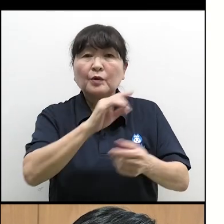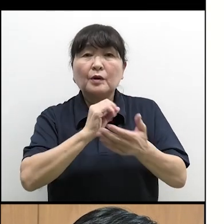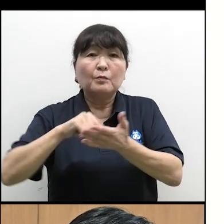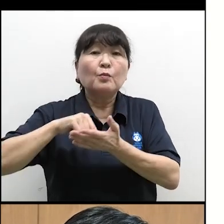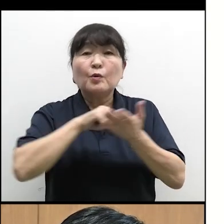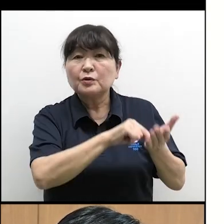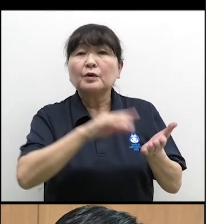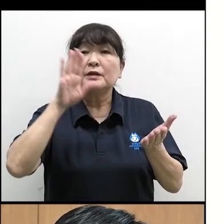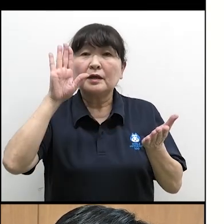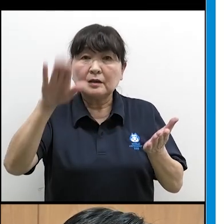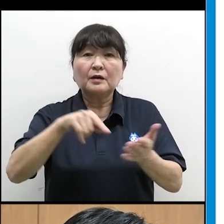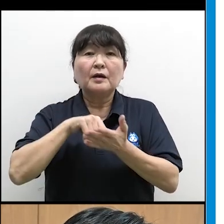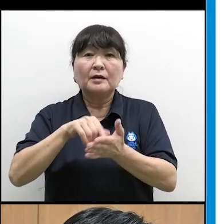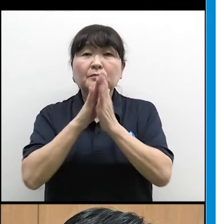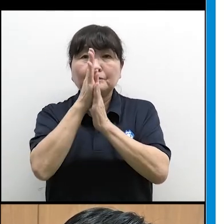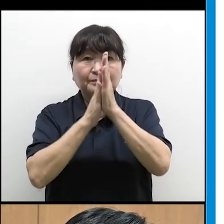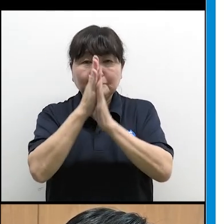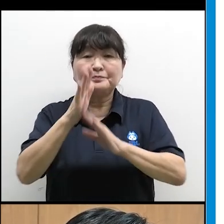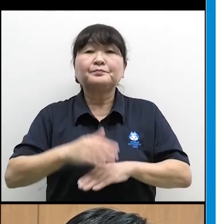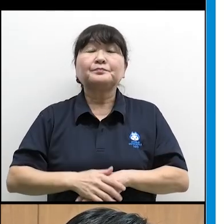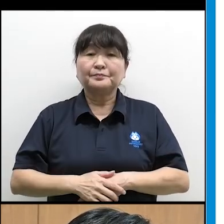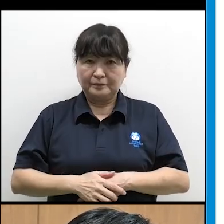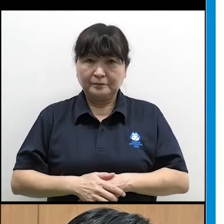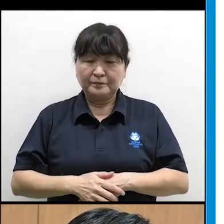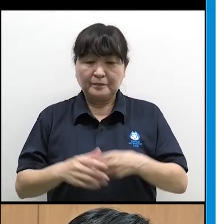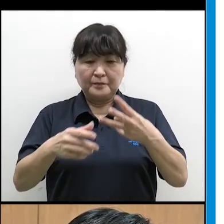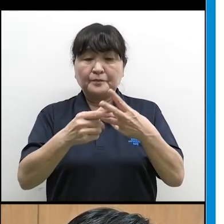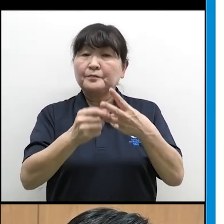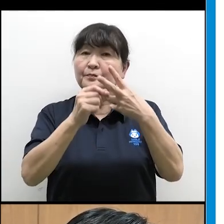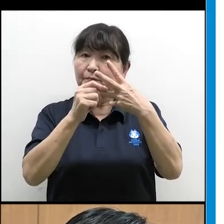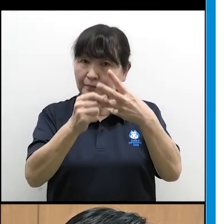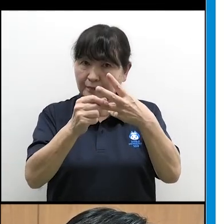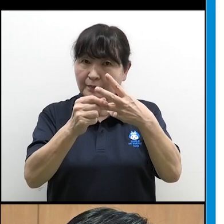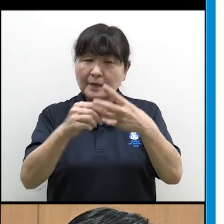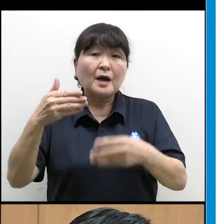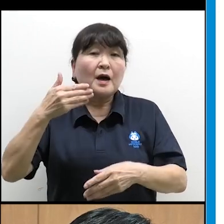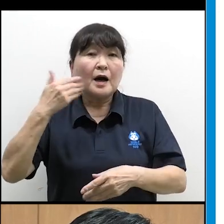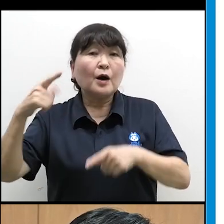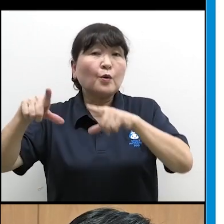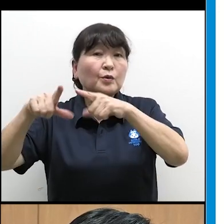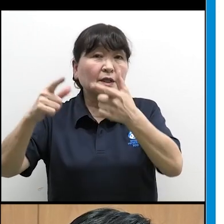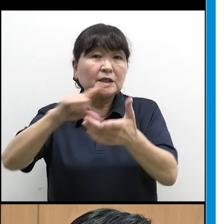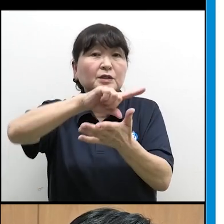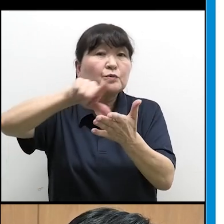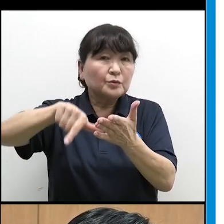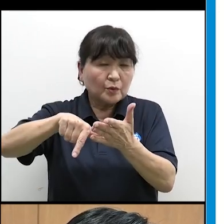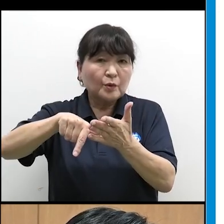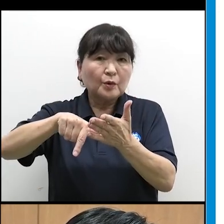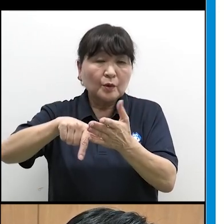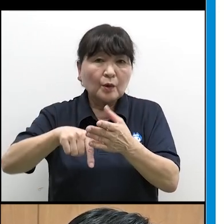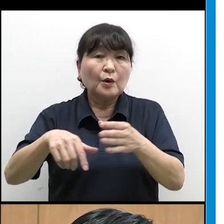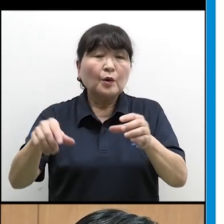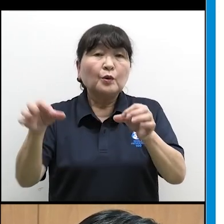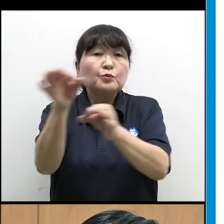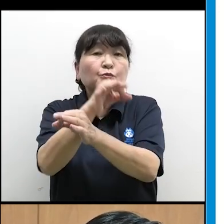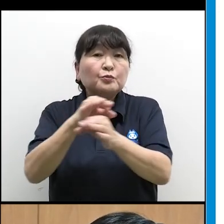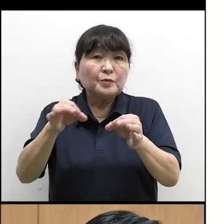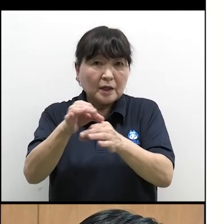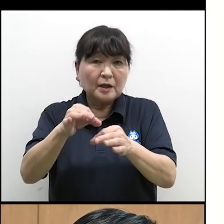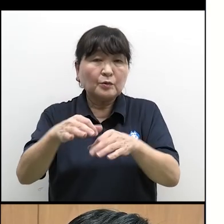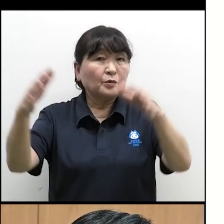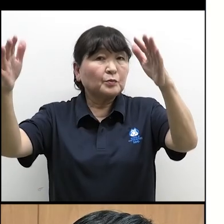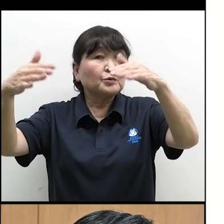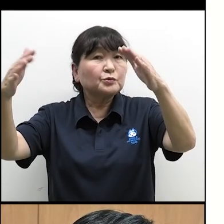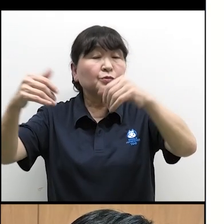よろしくお願いいたします。それから3つ目の発表事項、青木地区交流センターの整備運営を行う事業者の募集でございます